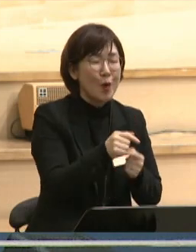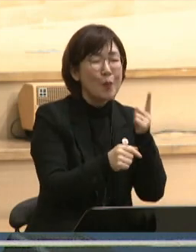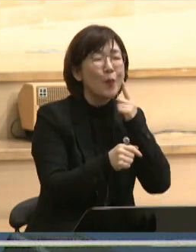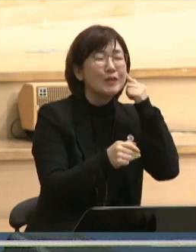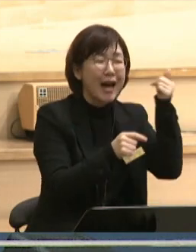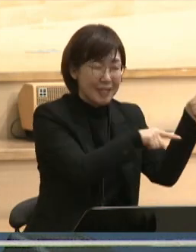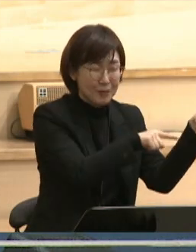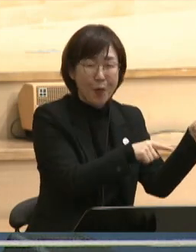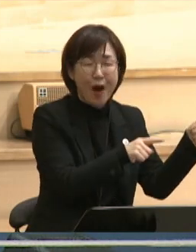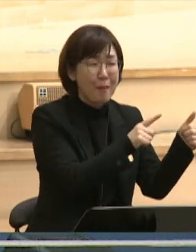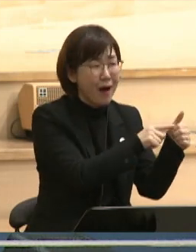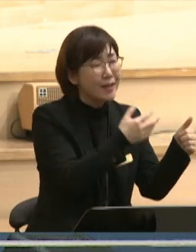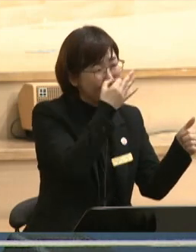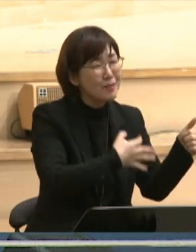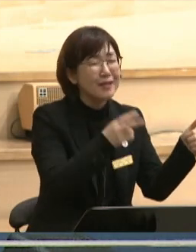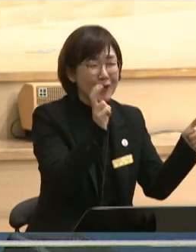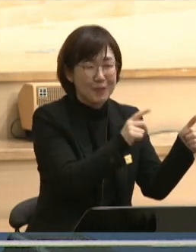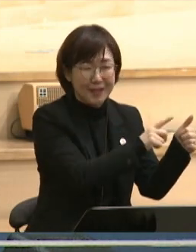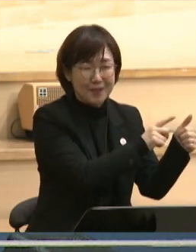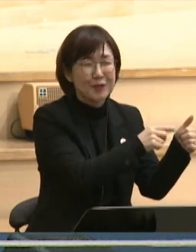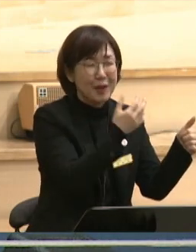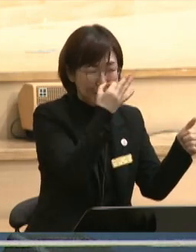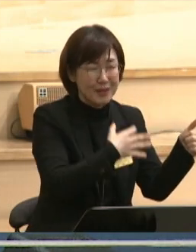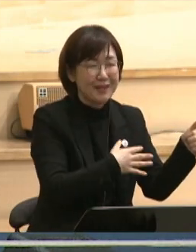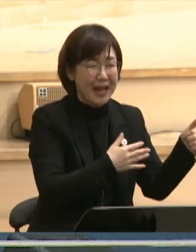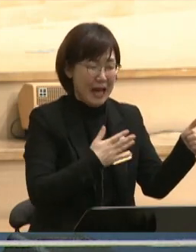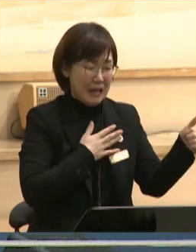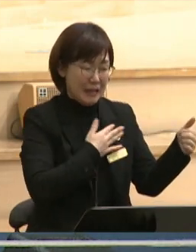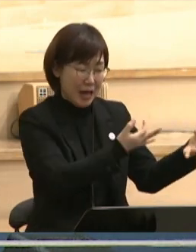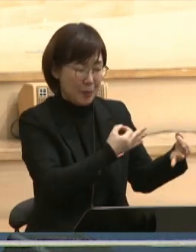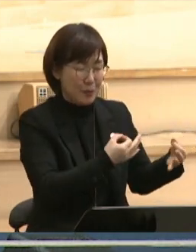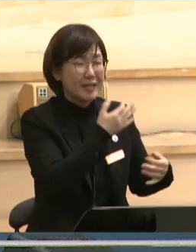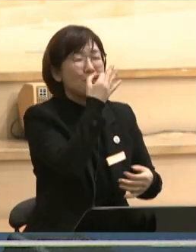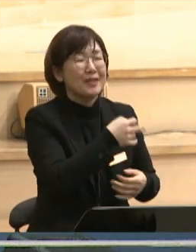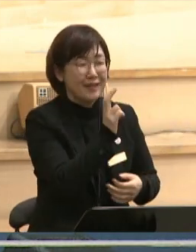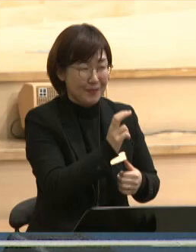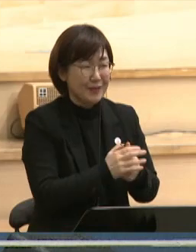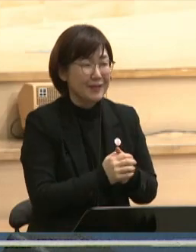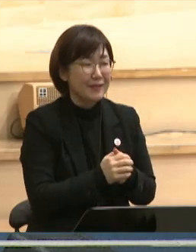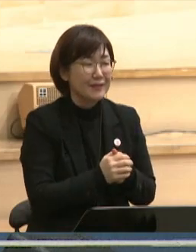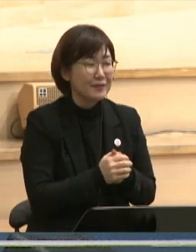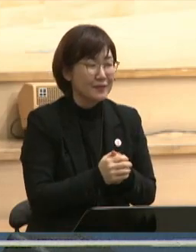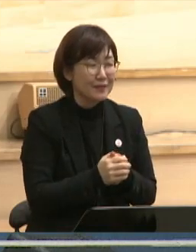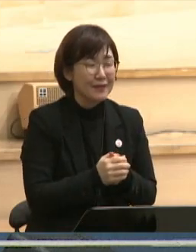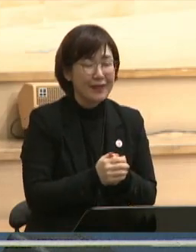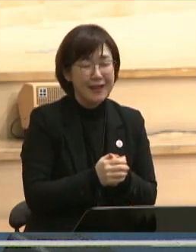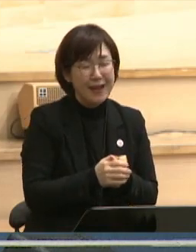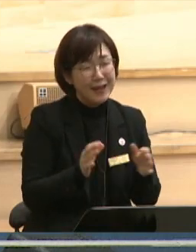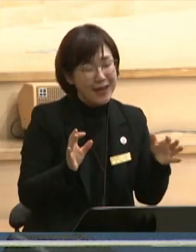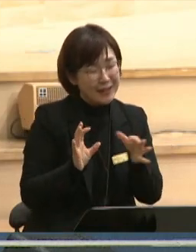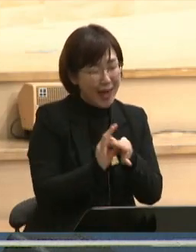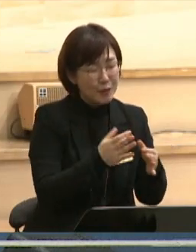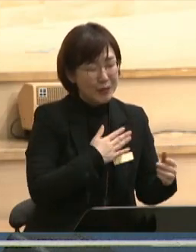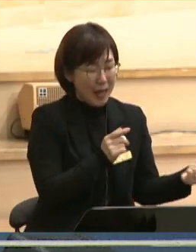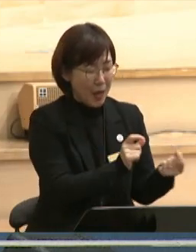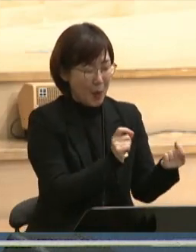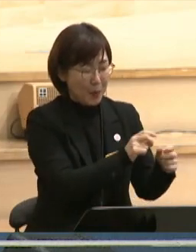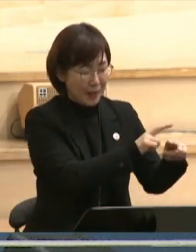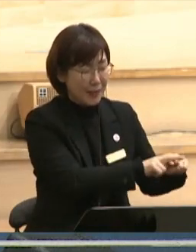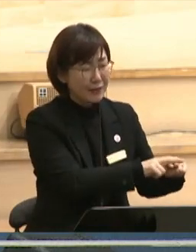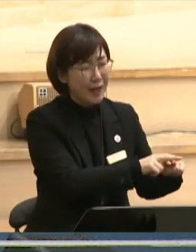힘들까요 안 힘들까요 그분도 힘듭니다 계속 제 옆자리에 앉아 있는데